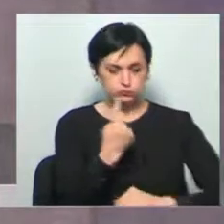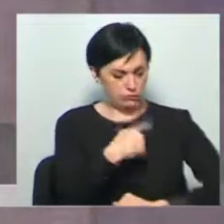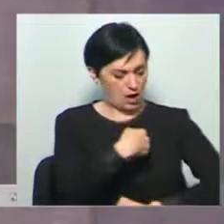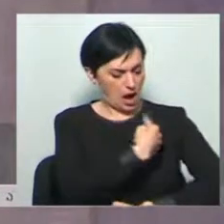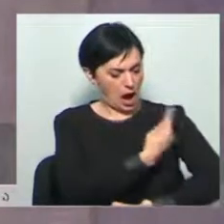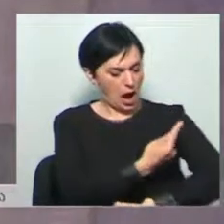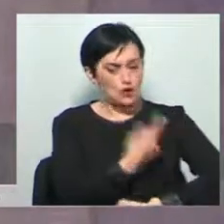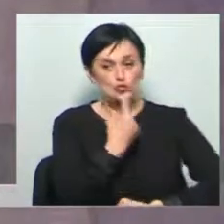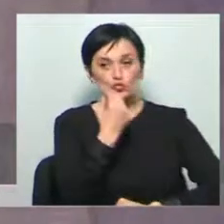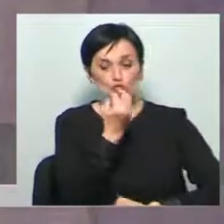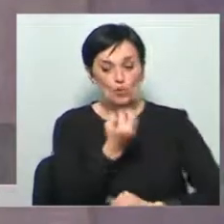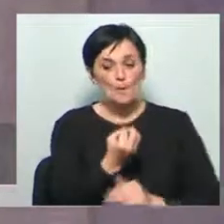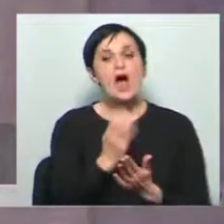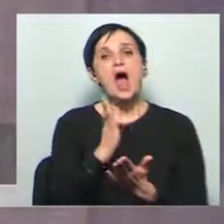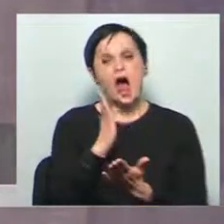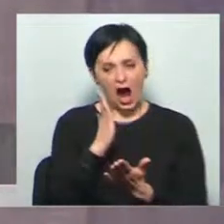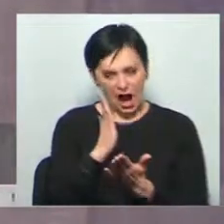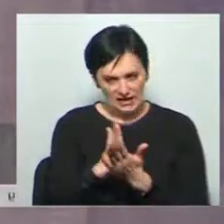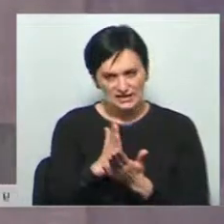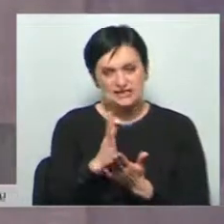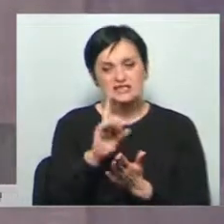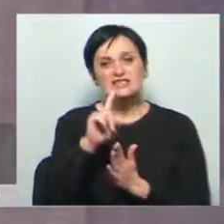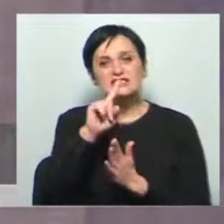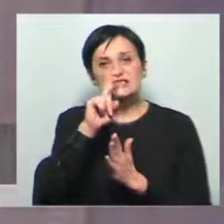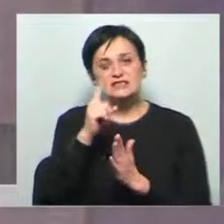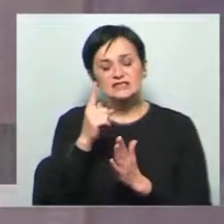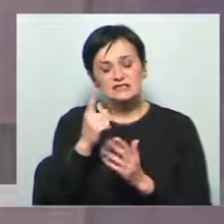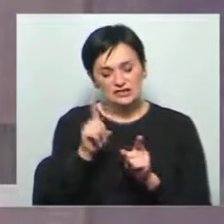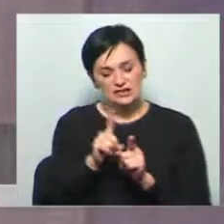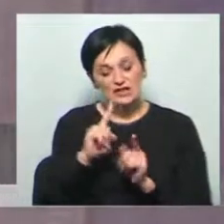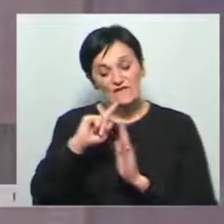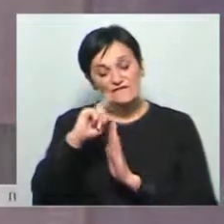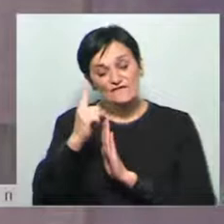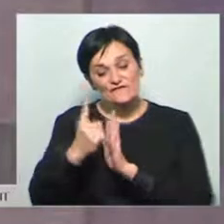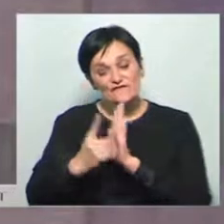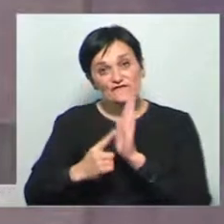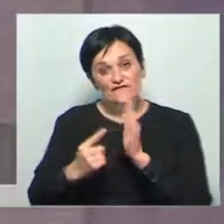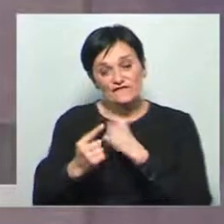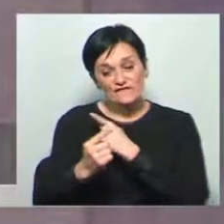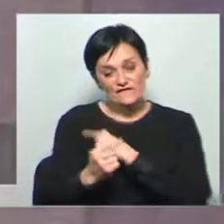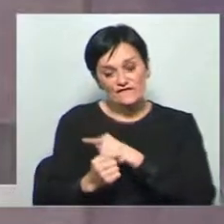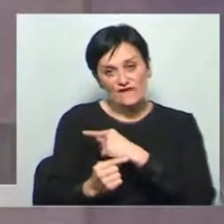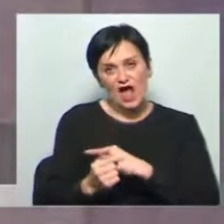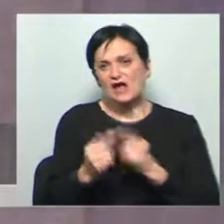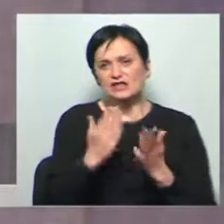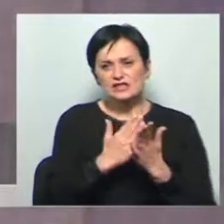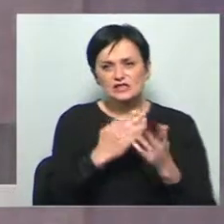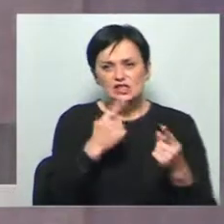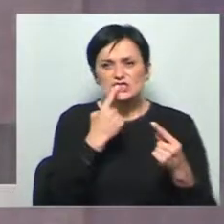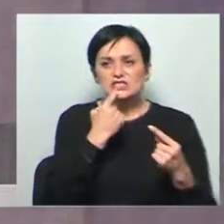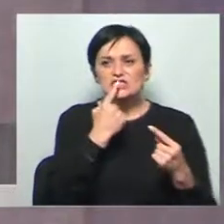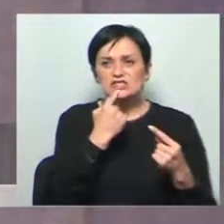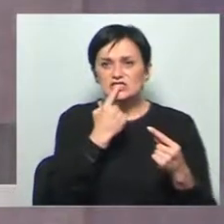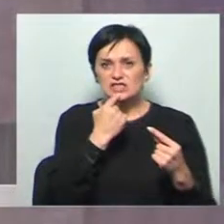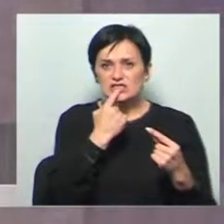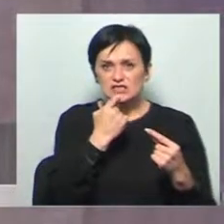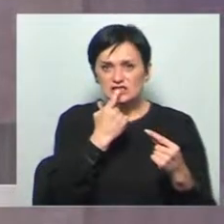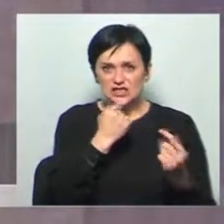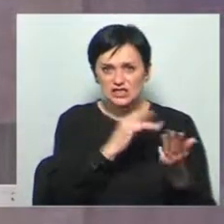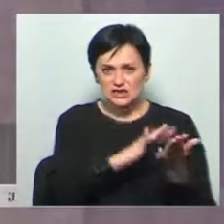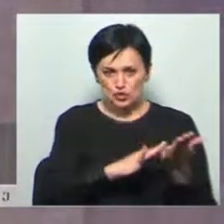და არის ვენებში. რეალურად ეს იმას ნიშნავს, რომ ვენები არის სისხლძარღვები, რომელსაც სისხლი მოაქვს